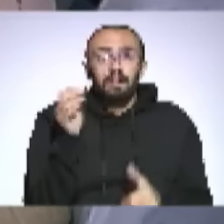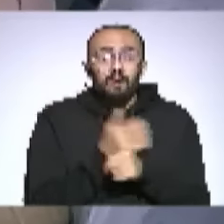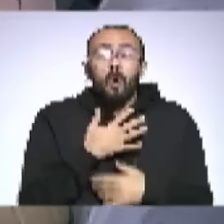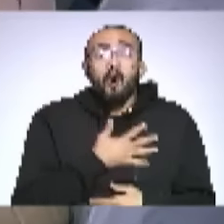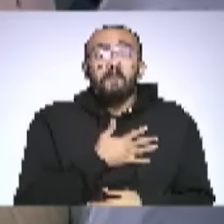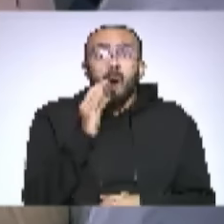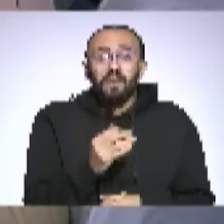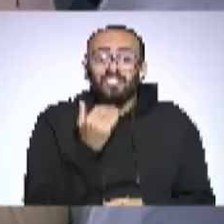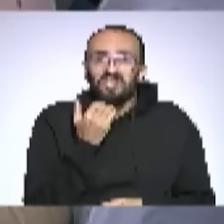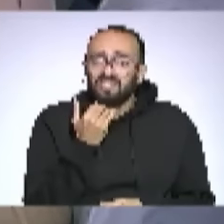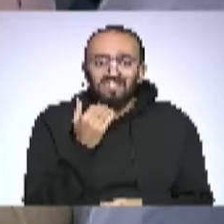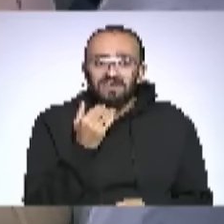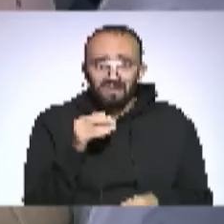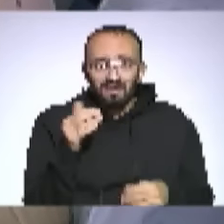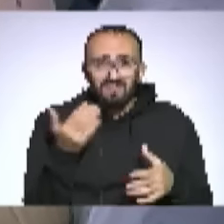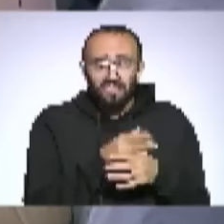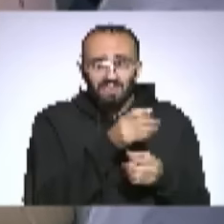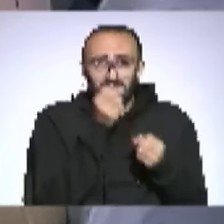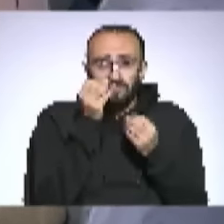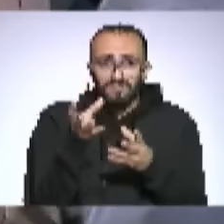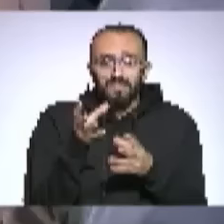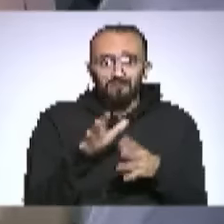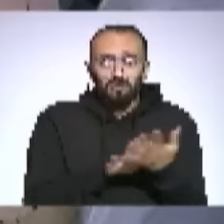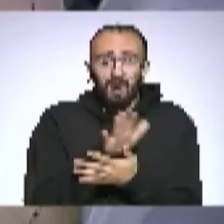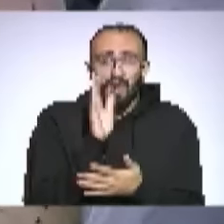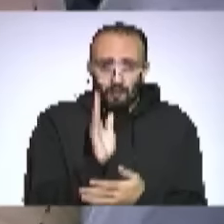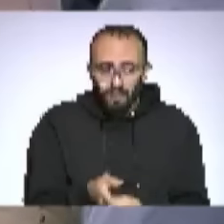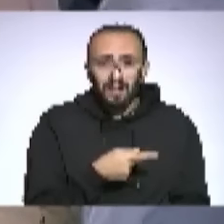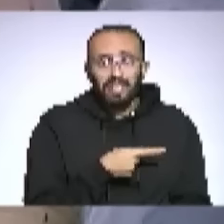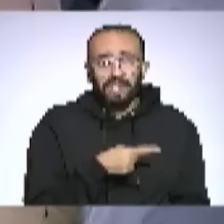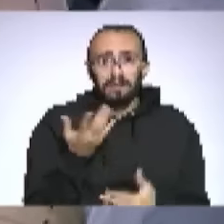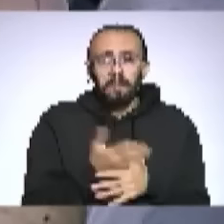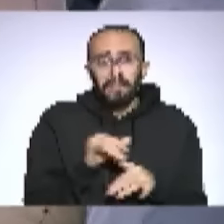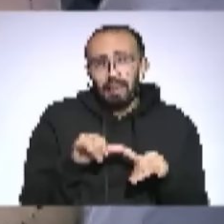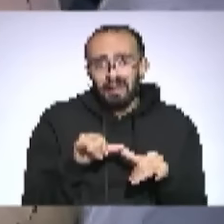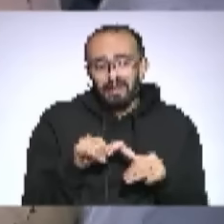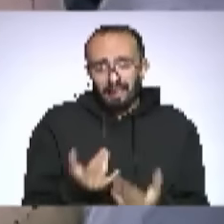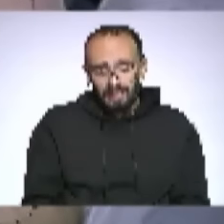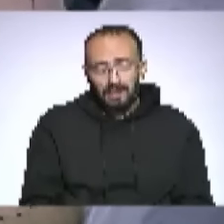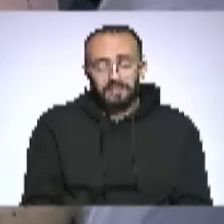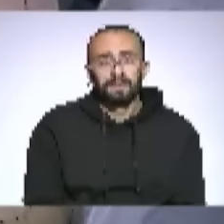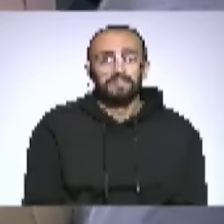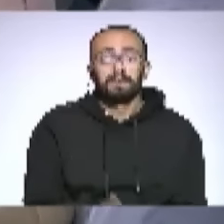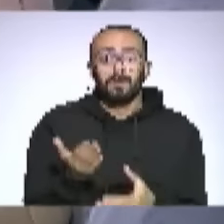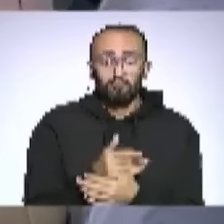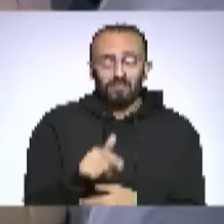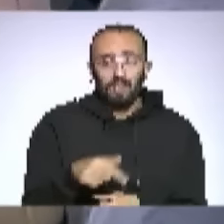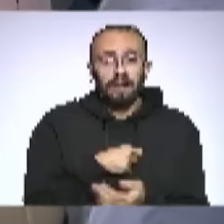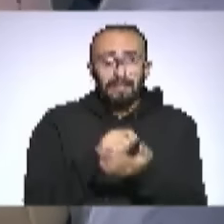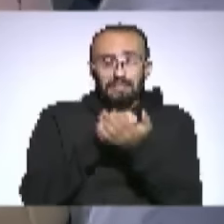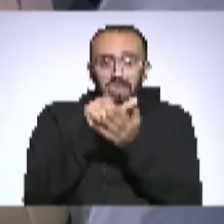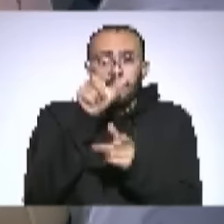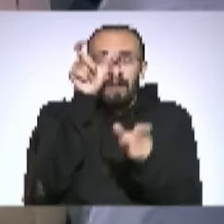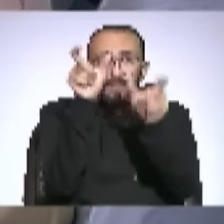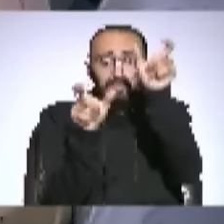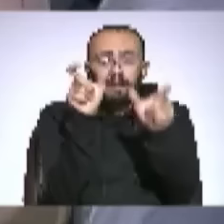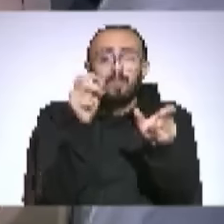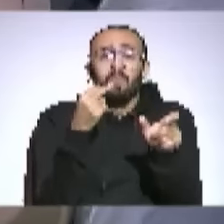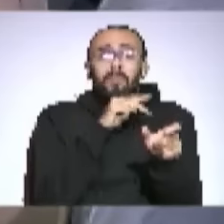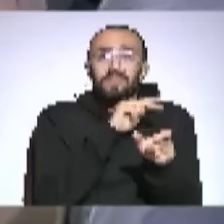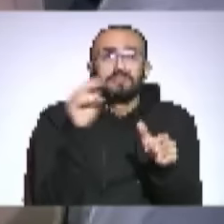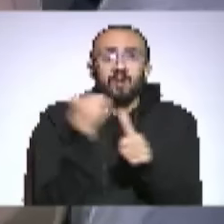باللي بينشر على السوشيال ميديا من مظاهر مزيفه عشان كده رسالتي لكل زوجين